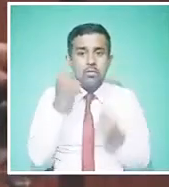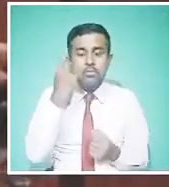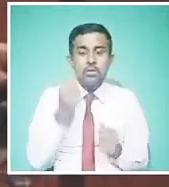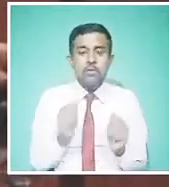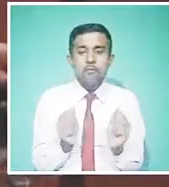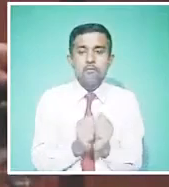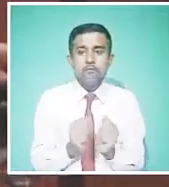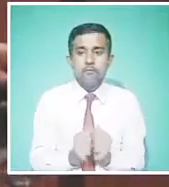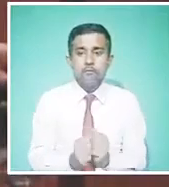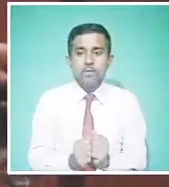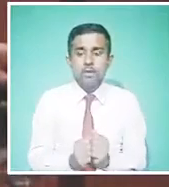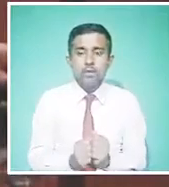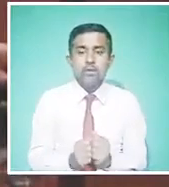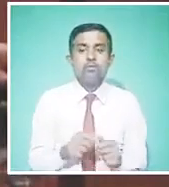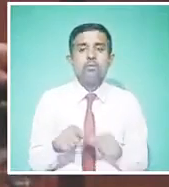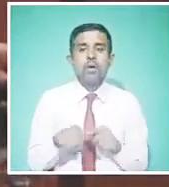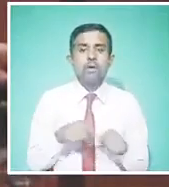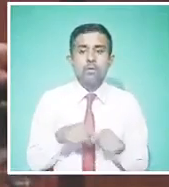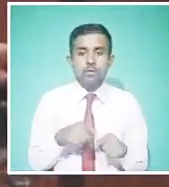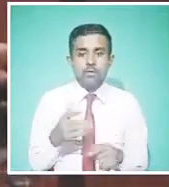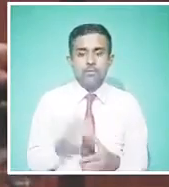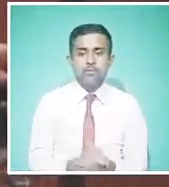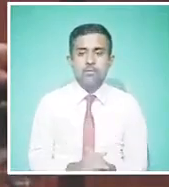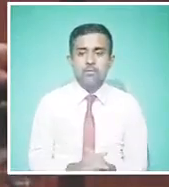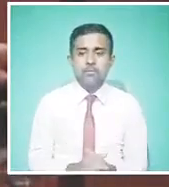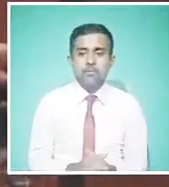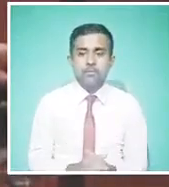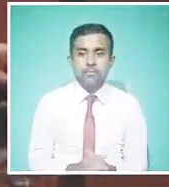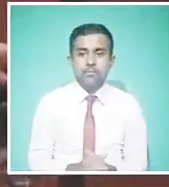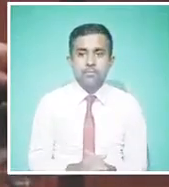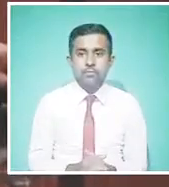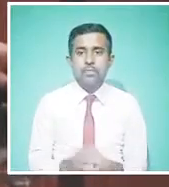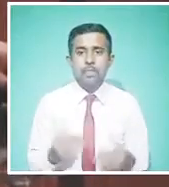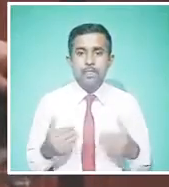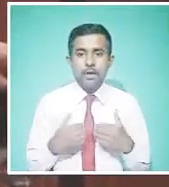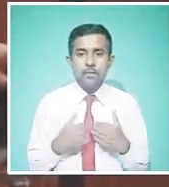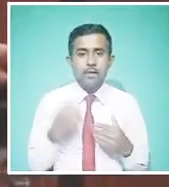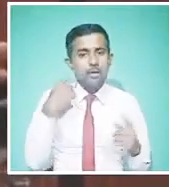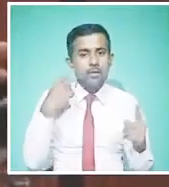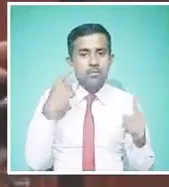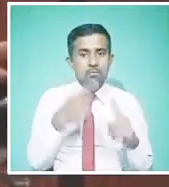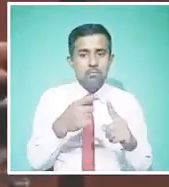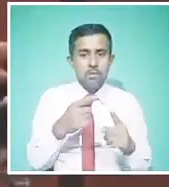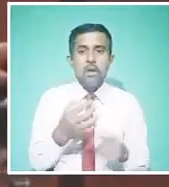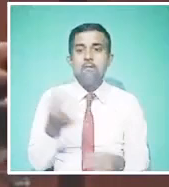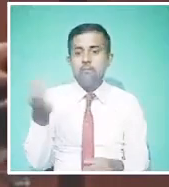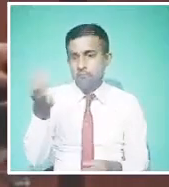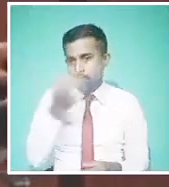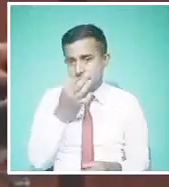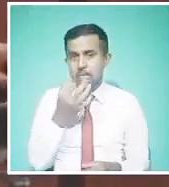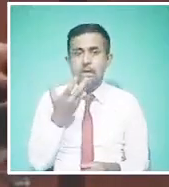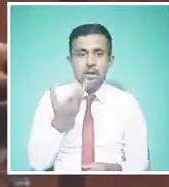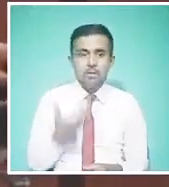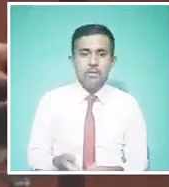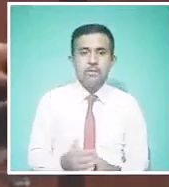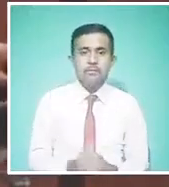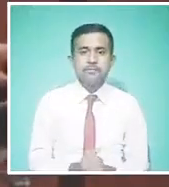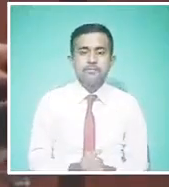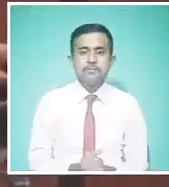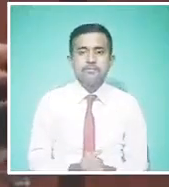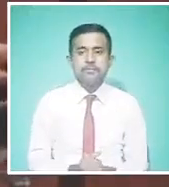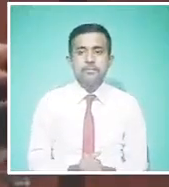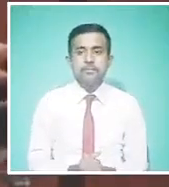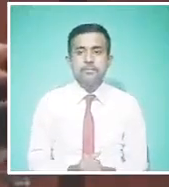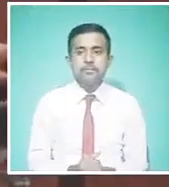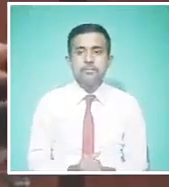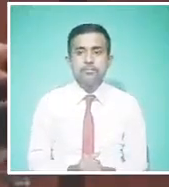எங்களிடம் முறையிடுகின்றார்கள், பாராளுமன்ற உறுப்பினர்களிடம் அல்லது பிரதேசம் சார்ந்த ஏனைய உள்ளூராட்சி அமைப்புகளினுடைய